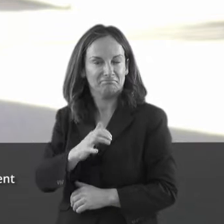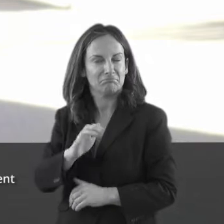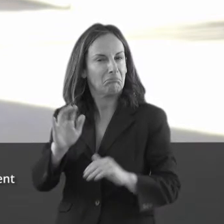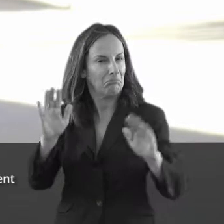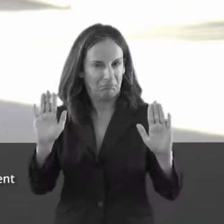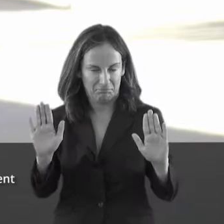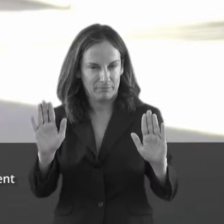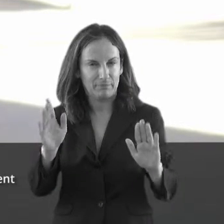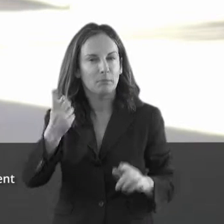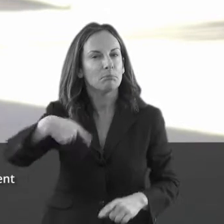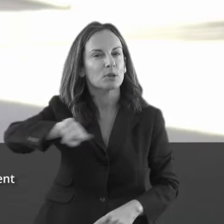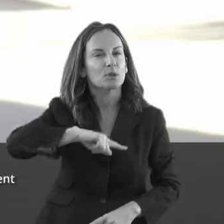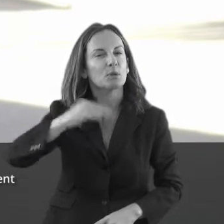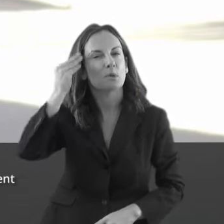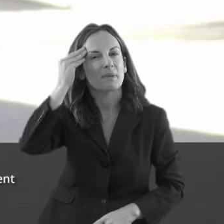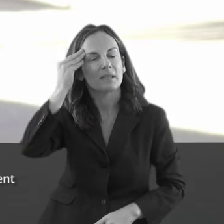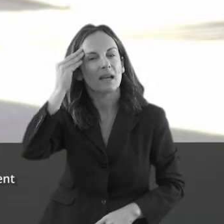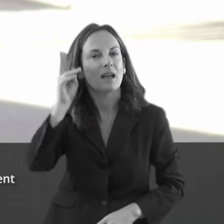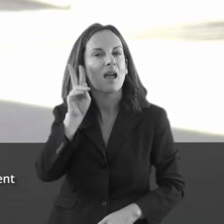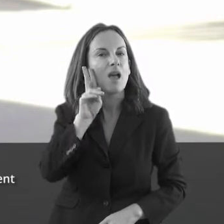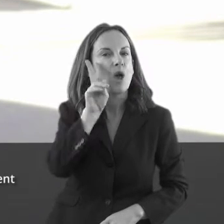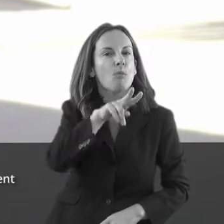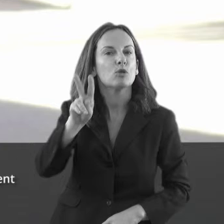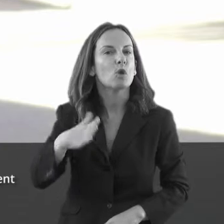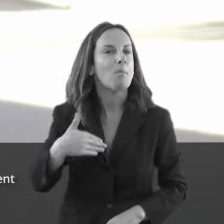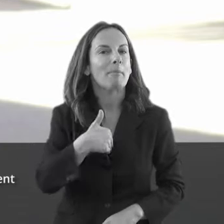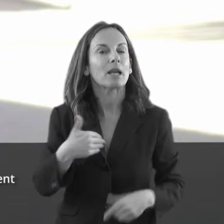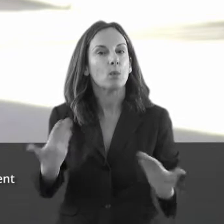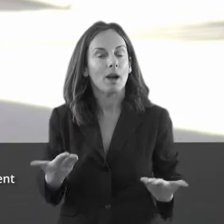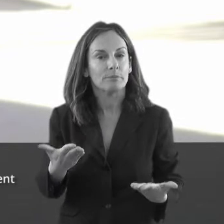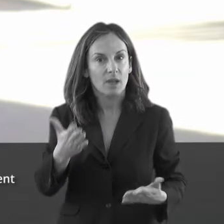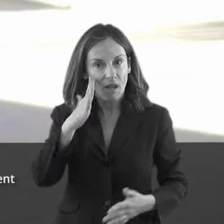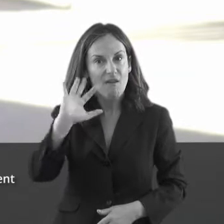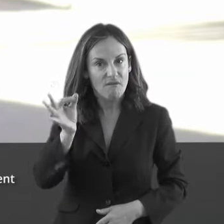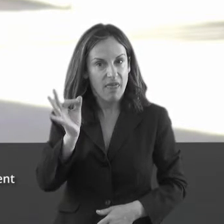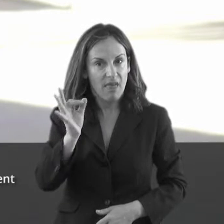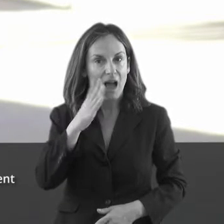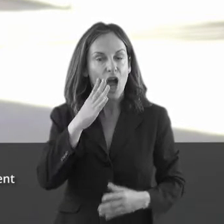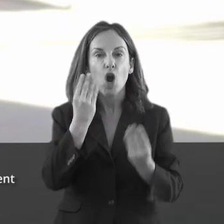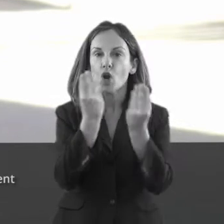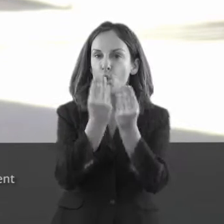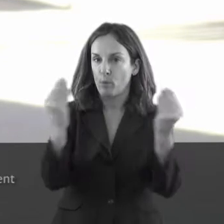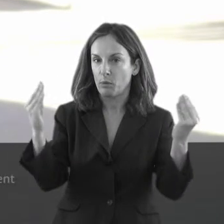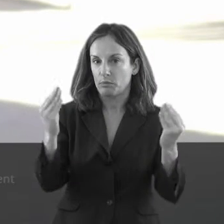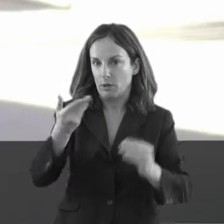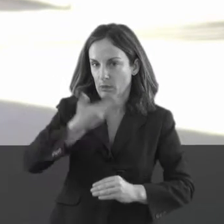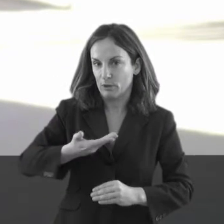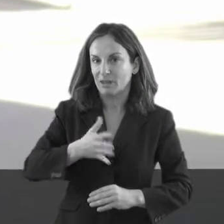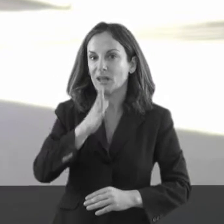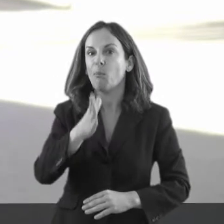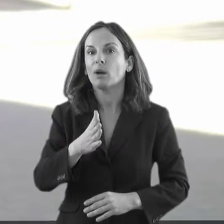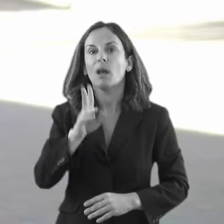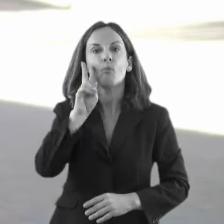què dimonis és un museu. O sigui, l'essència del museu són les col·leccions. Això és veritat perquè forma part del mandat. Però les